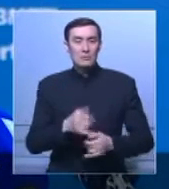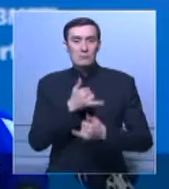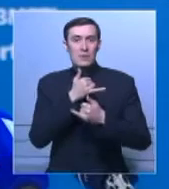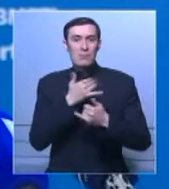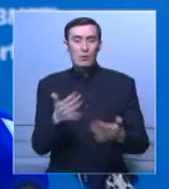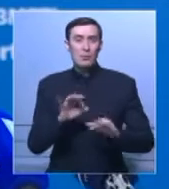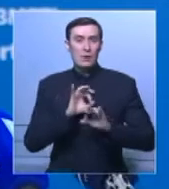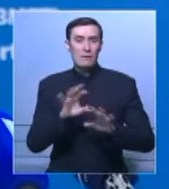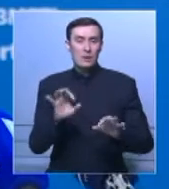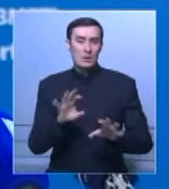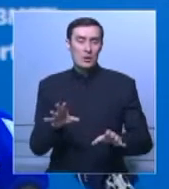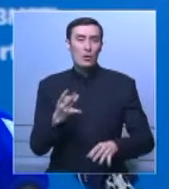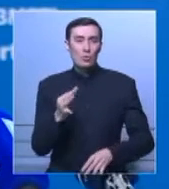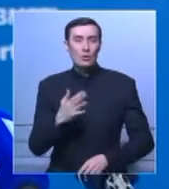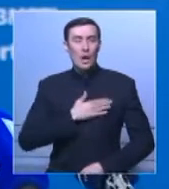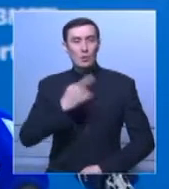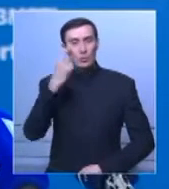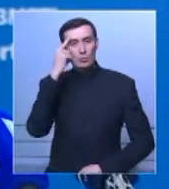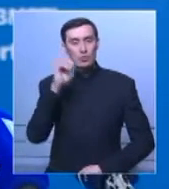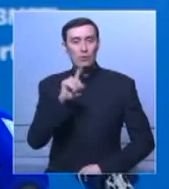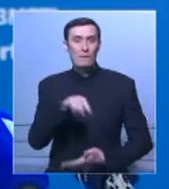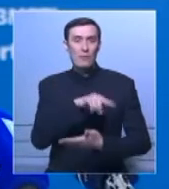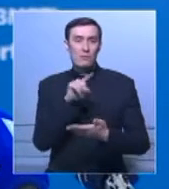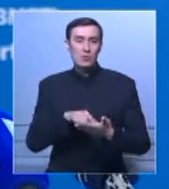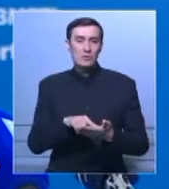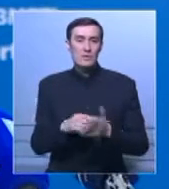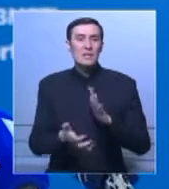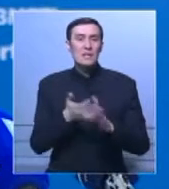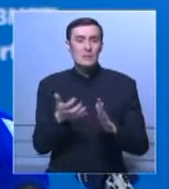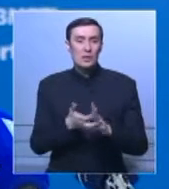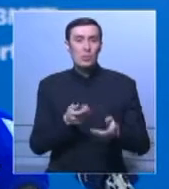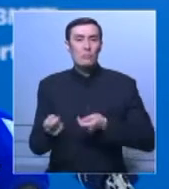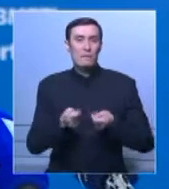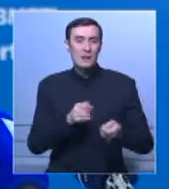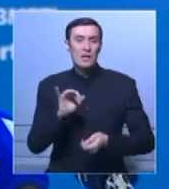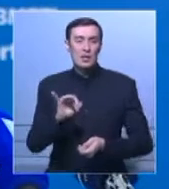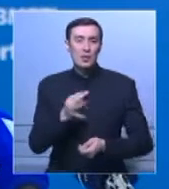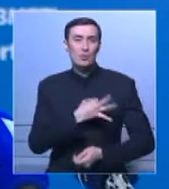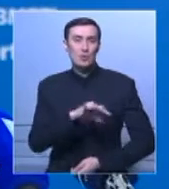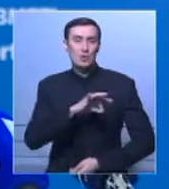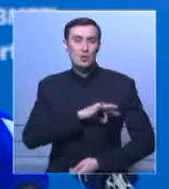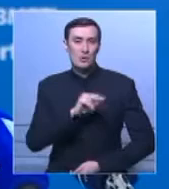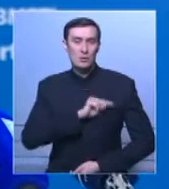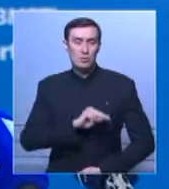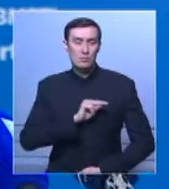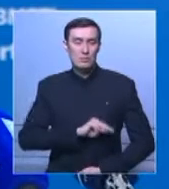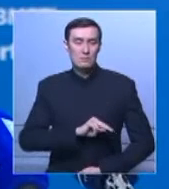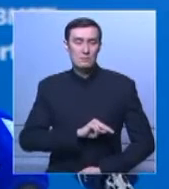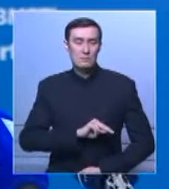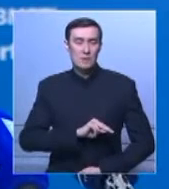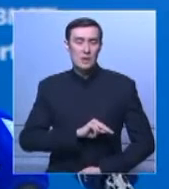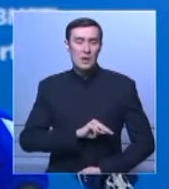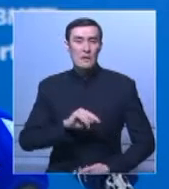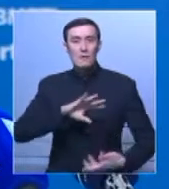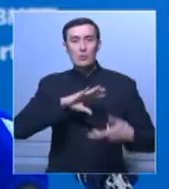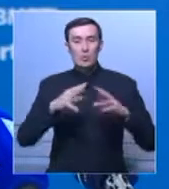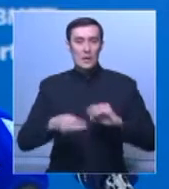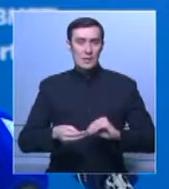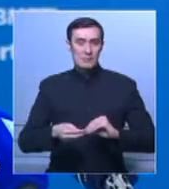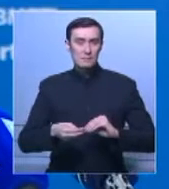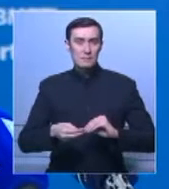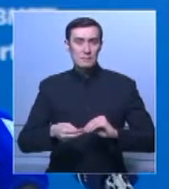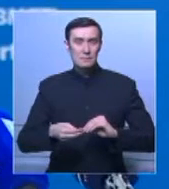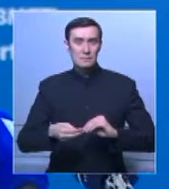давать оценки, но я считаю, что здесь вопрос слабости менеджмента и юридической службы. В результате,